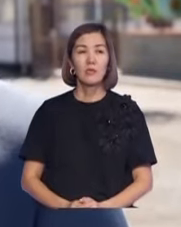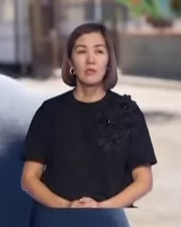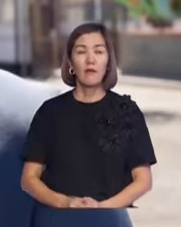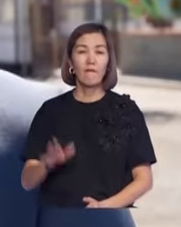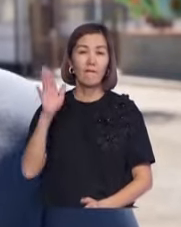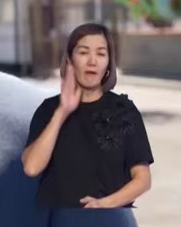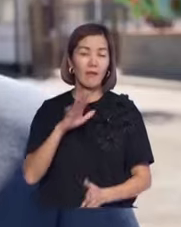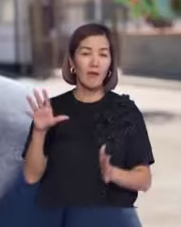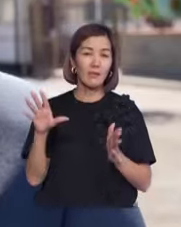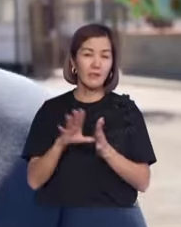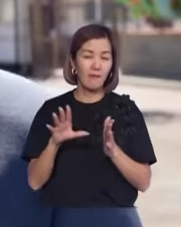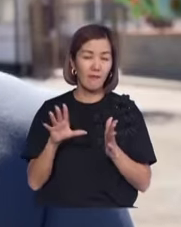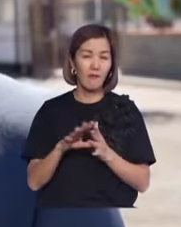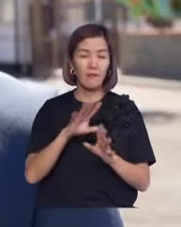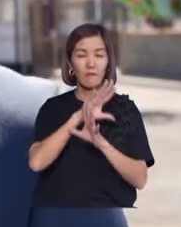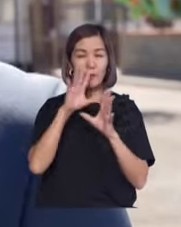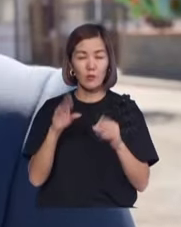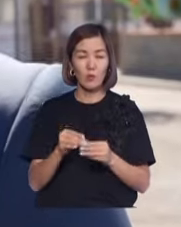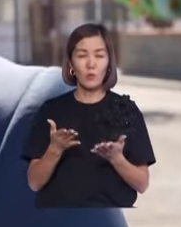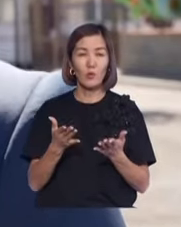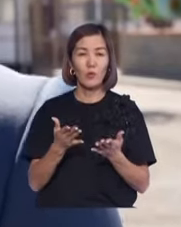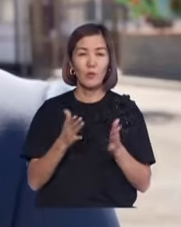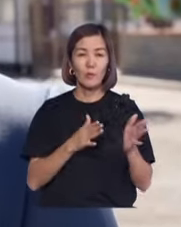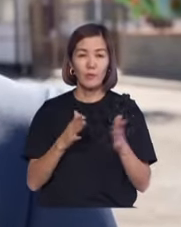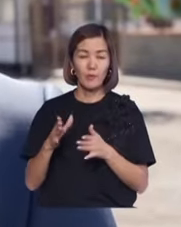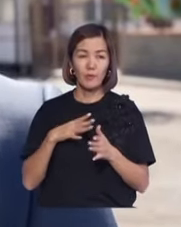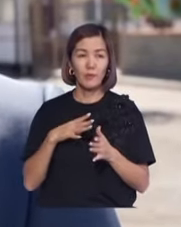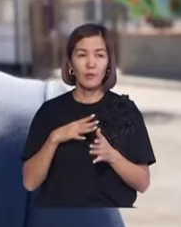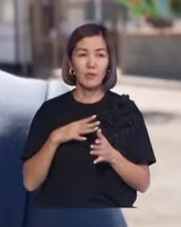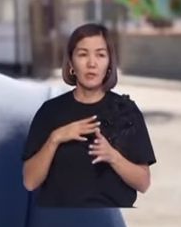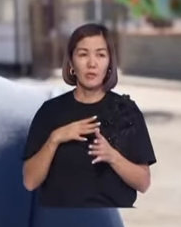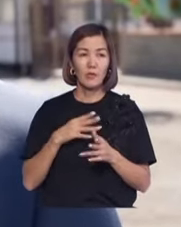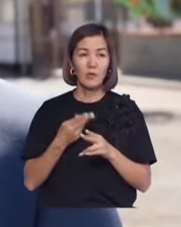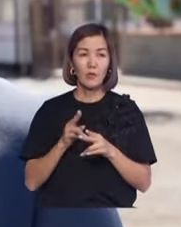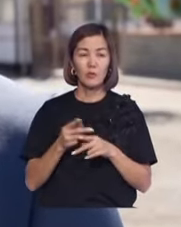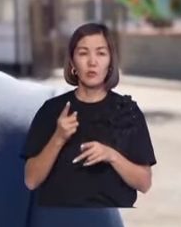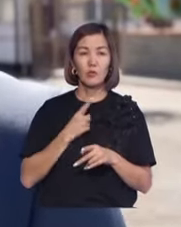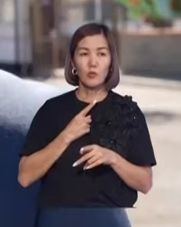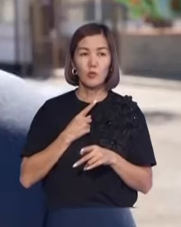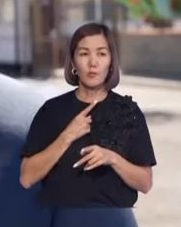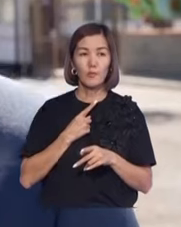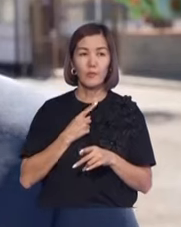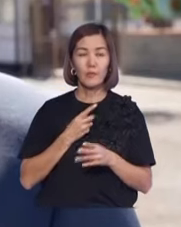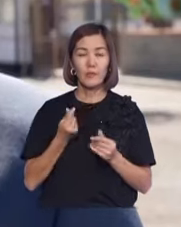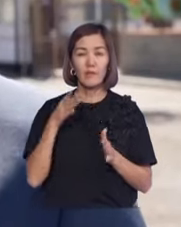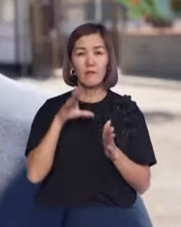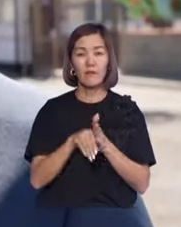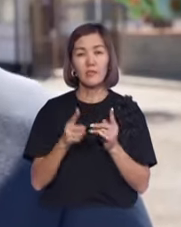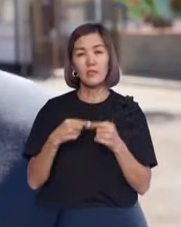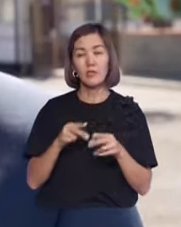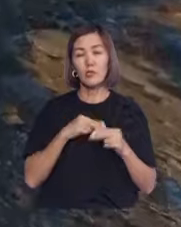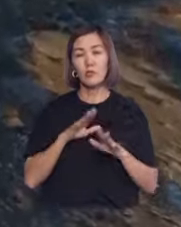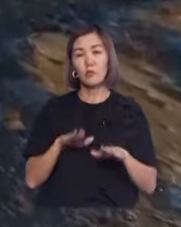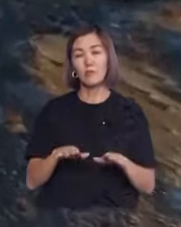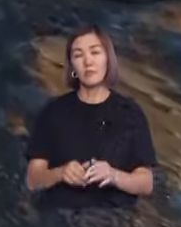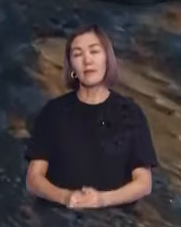вода, свет, канализация и так далее. Будет, например, очень ждем приток инвесторов, которые будут создавать рабочие